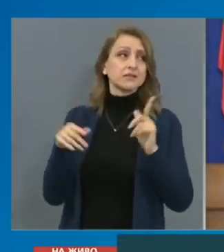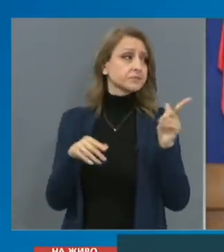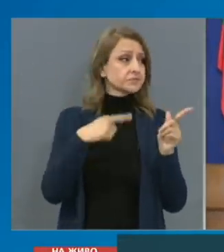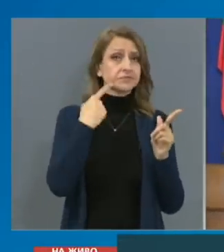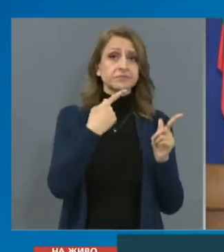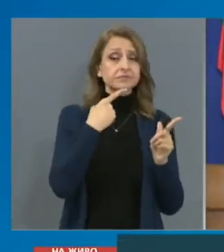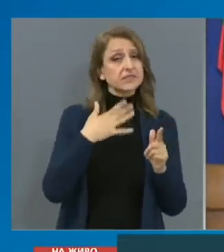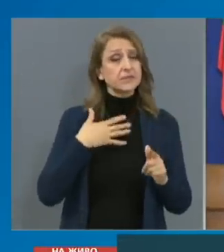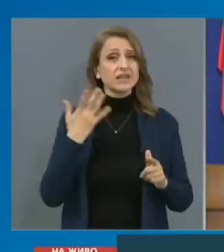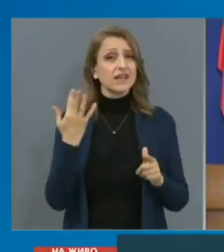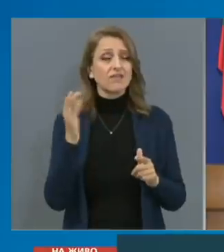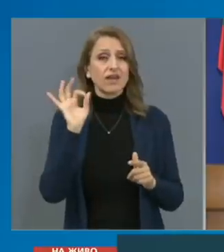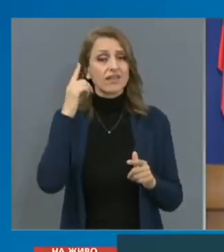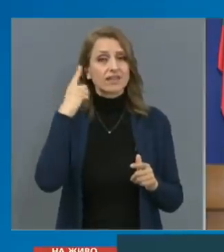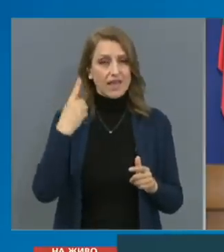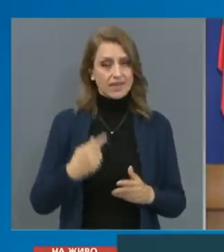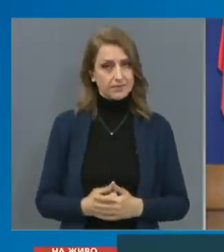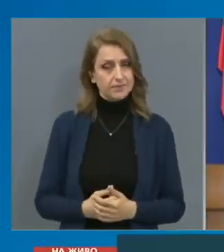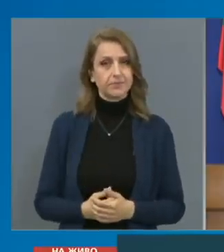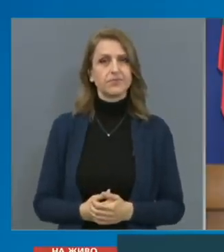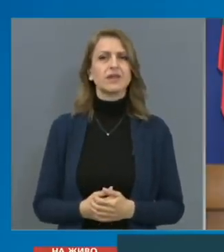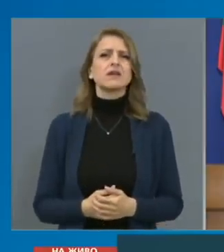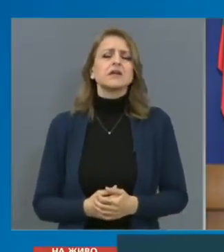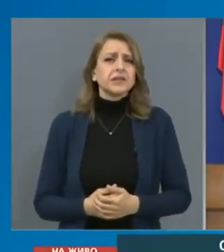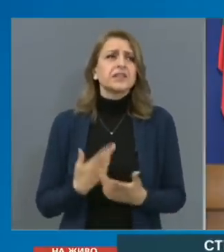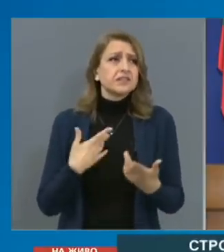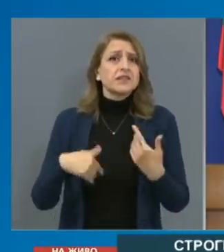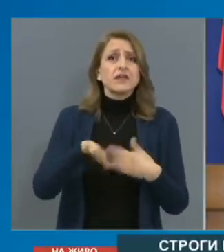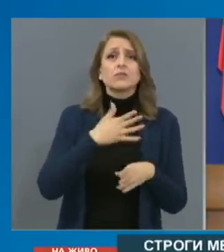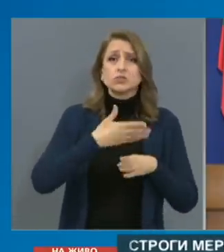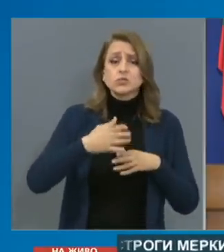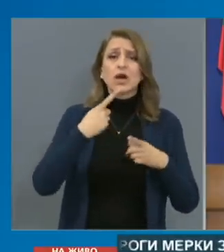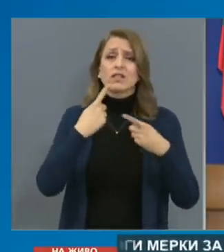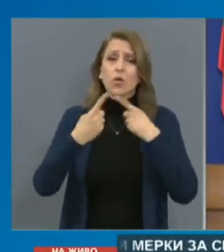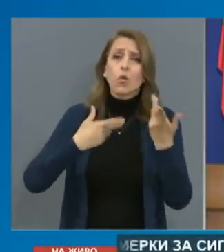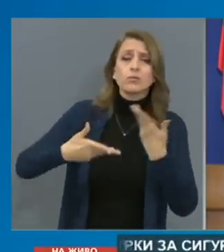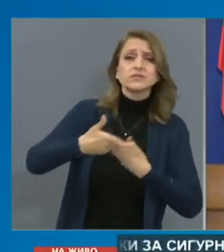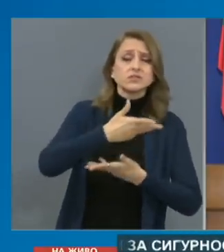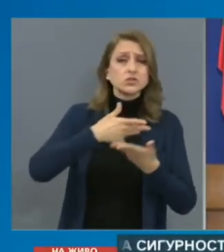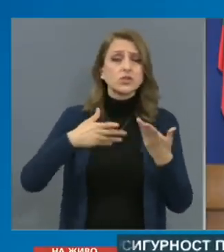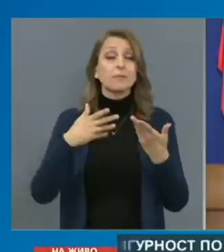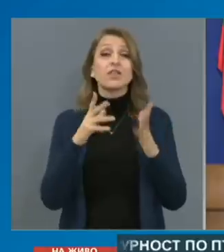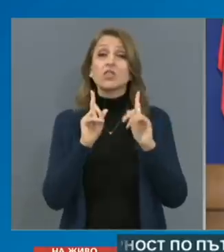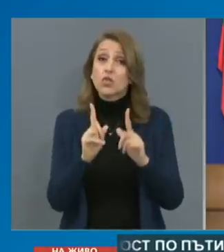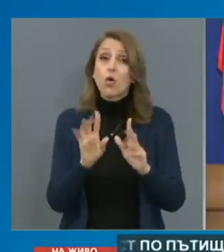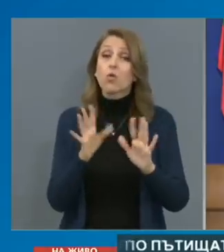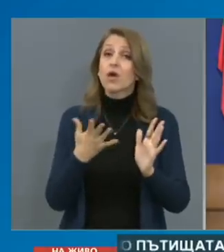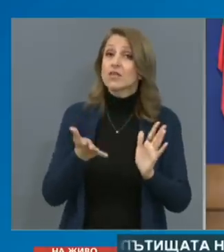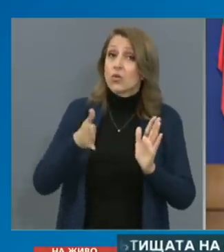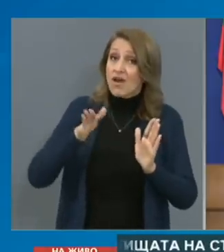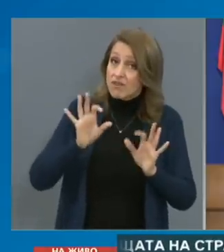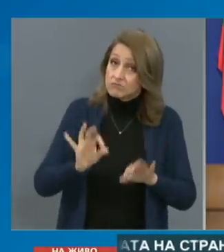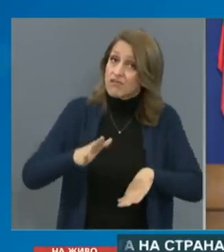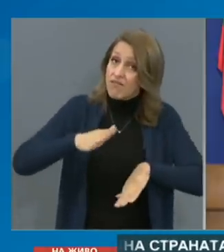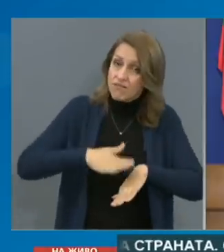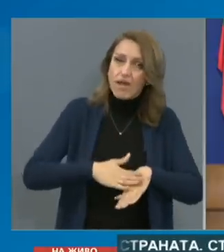такива идеи преди време. Всякакви варианти се обсъждат и продължаваме да го твърдим това нещо. Но когато стане факт, ще го